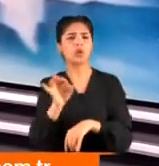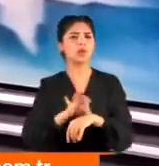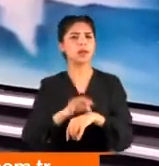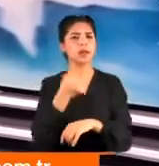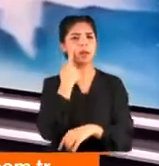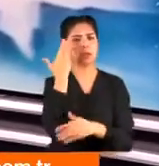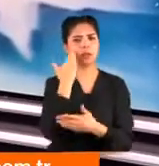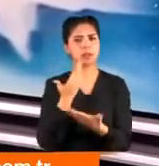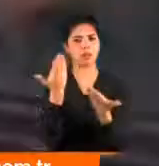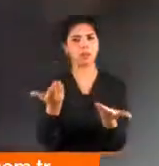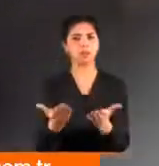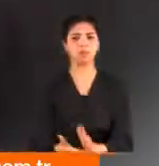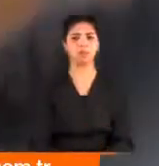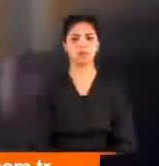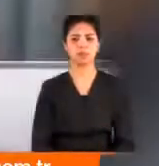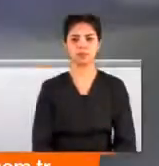anları.